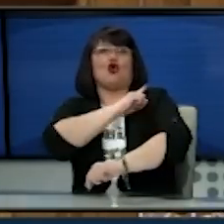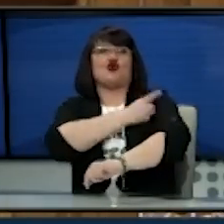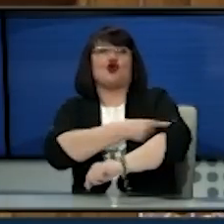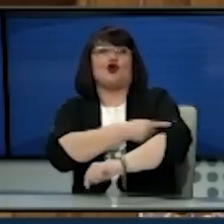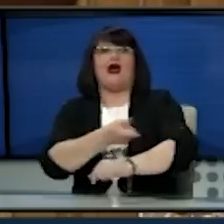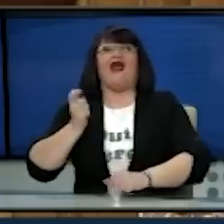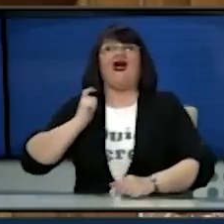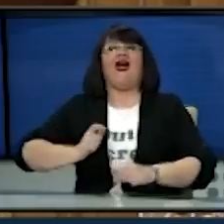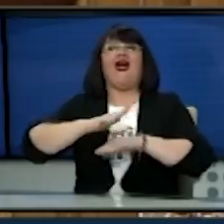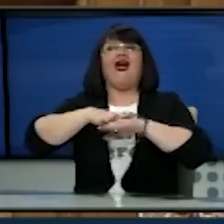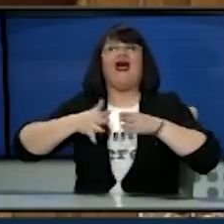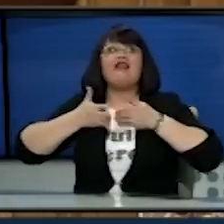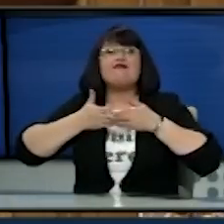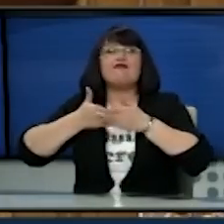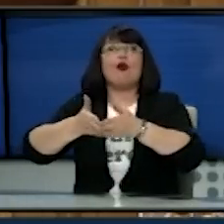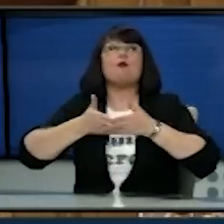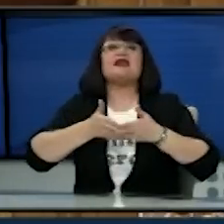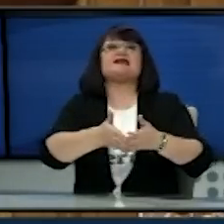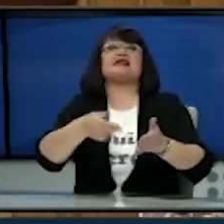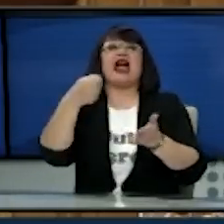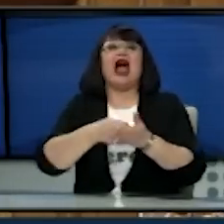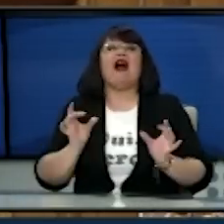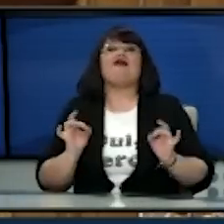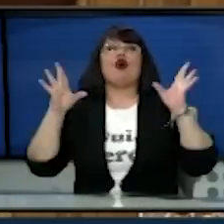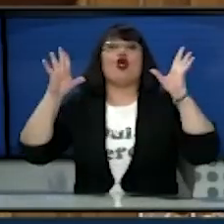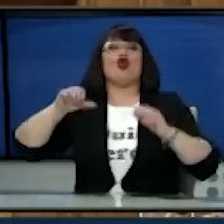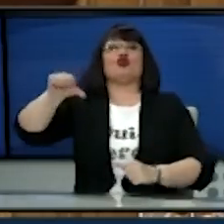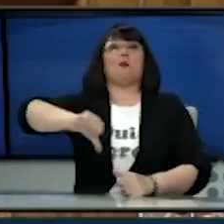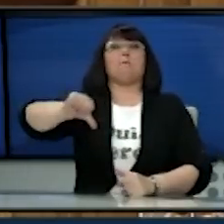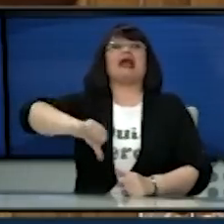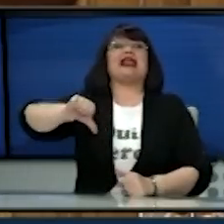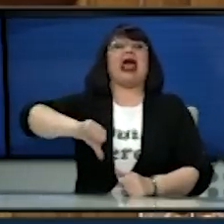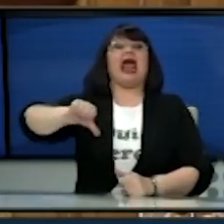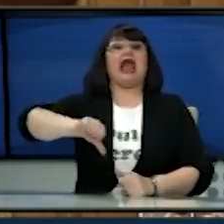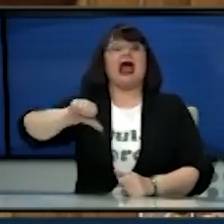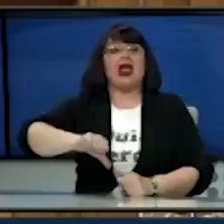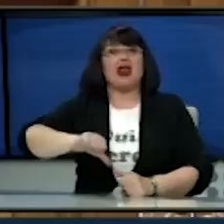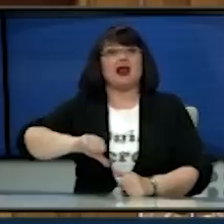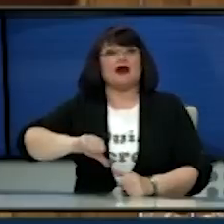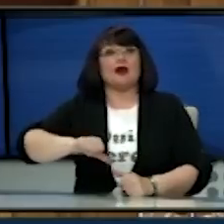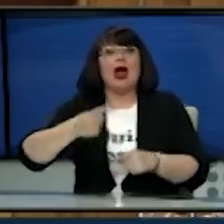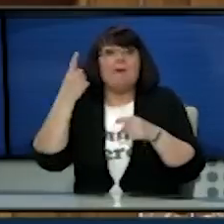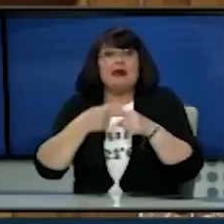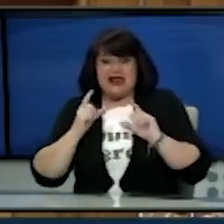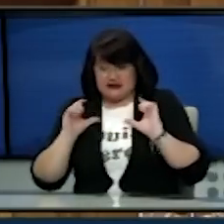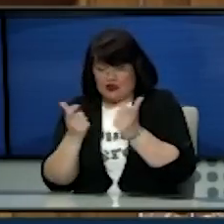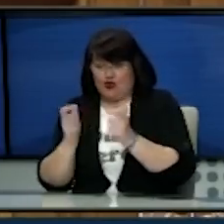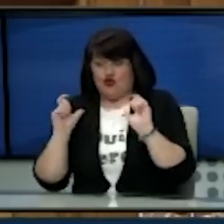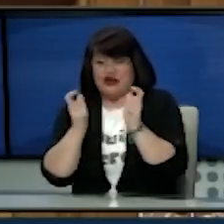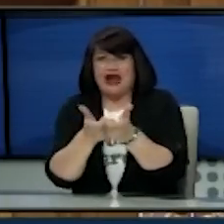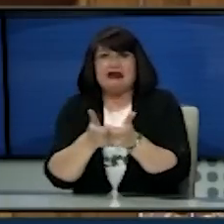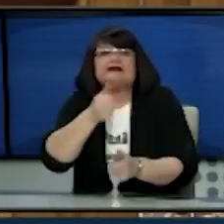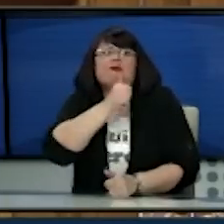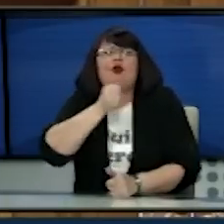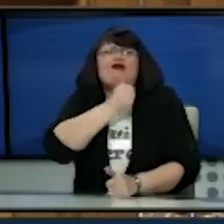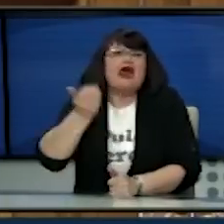στους εφοπλιστές, όπως είναι το αφορολόγητο πετρέλαιο. Την ώρα που τα λαϊκά νοικοκυριά έχουν γονατίσει από